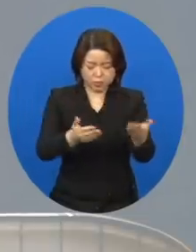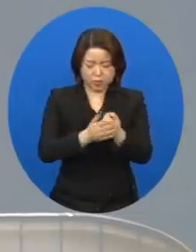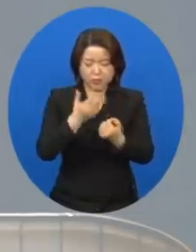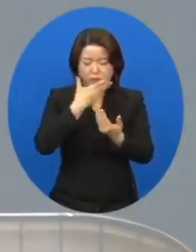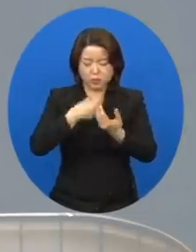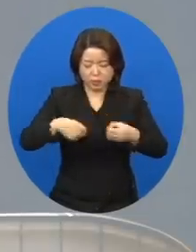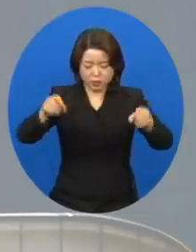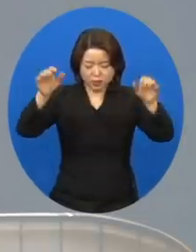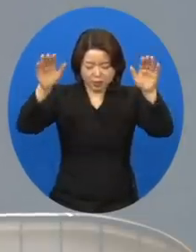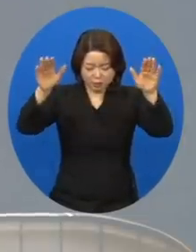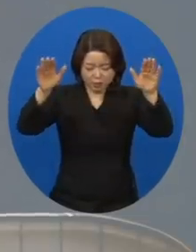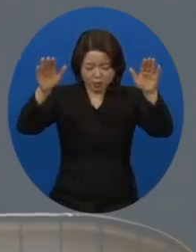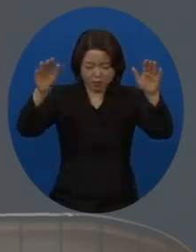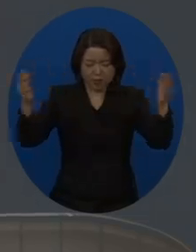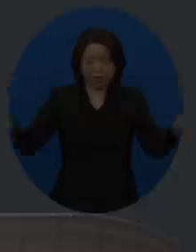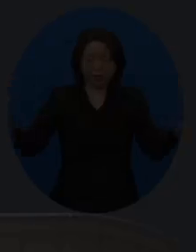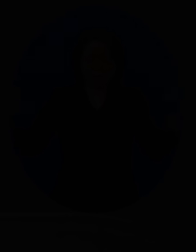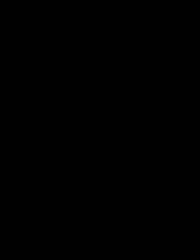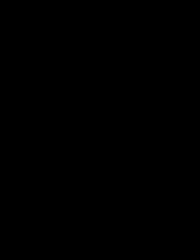축원하옵나이다. 아멘.